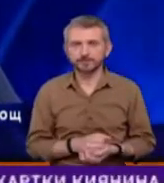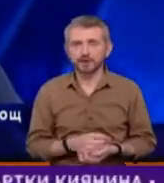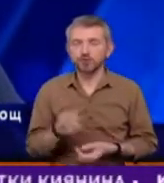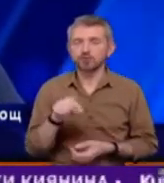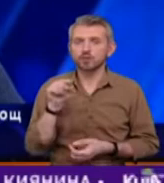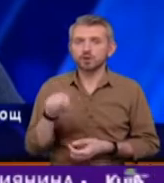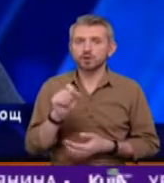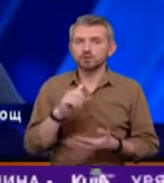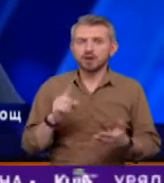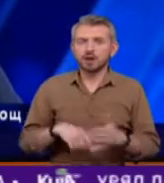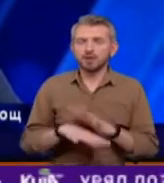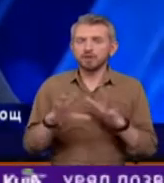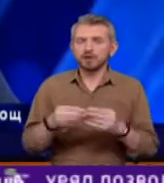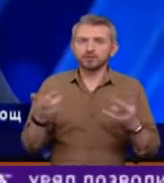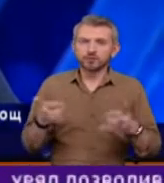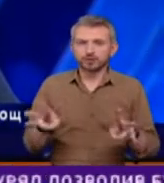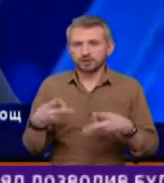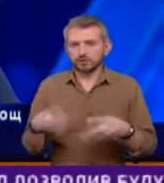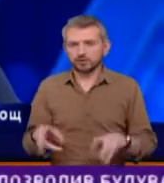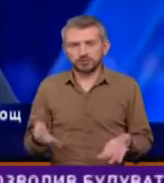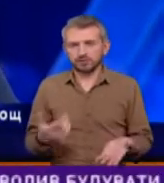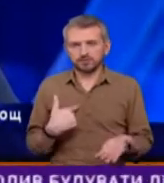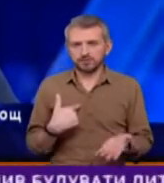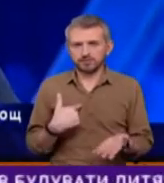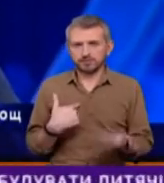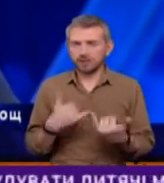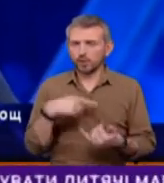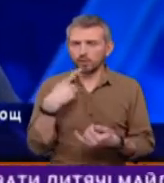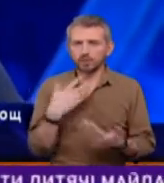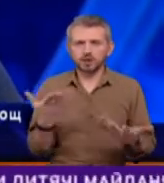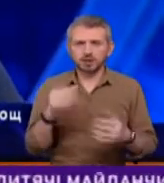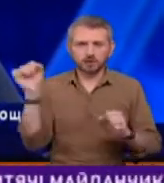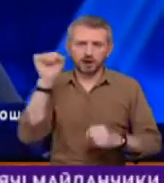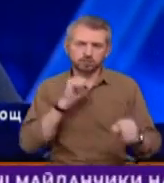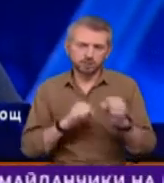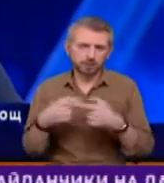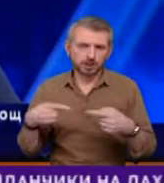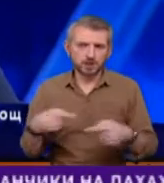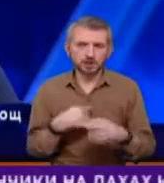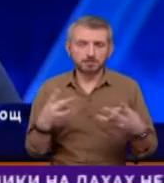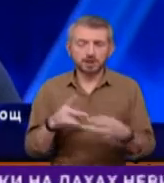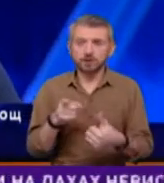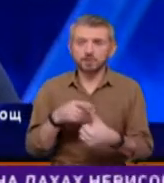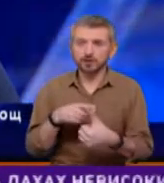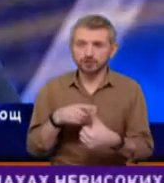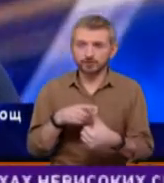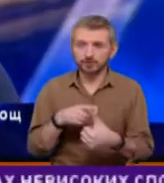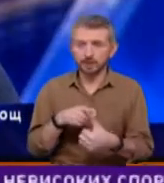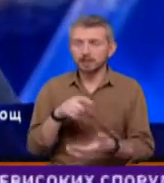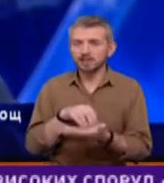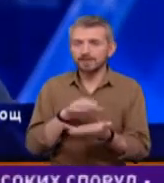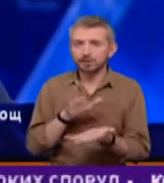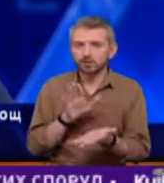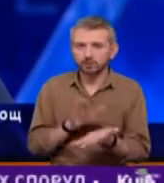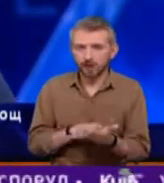тут питання взагалі доцільності. Ми зараз говоримо про якісь абсурдні речі. Нам треба перше